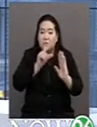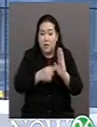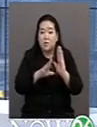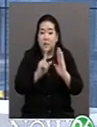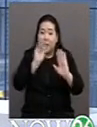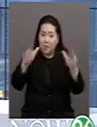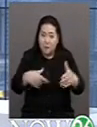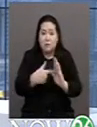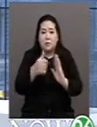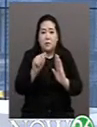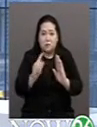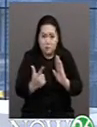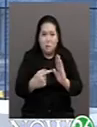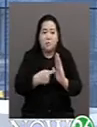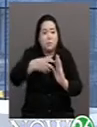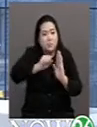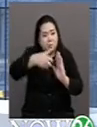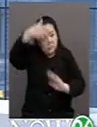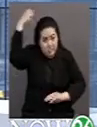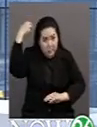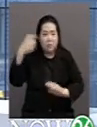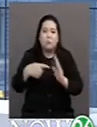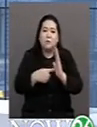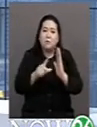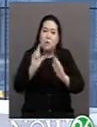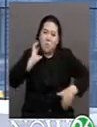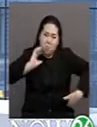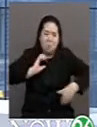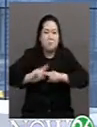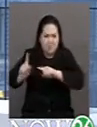พบุรีสุพรรณบุรีค่ะก็ต้องระวังด้วยค่ะช่วงนี ้กับ7จังหวัดใต้เขื่อนนะครับ